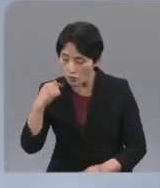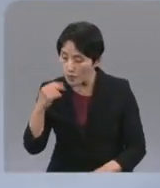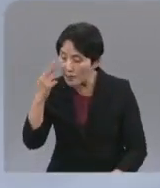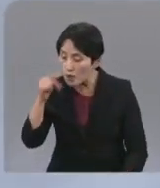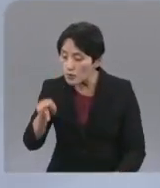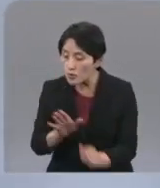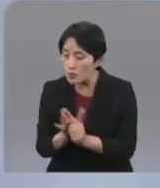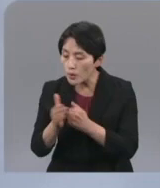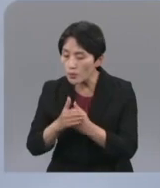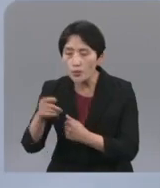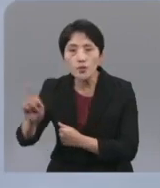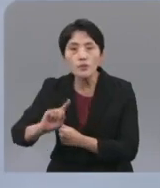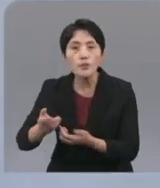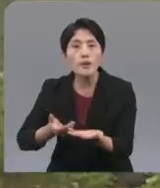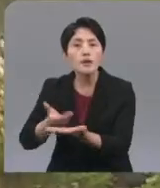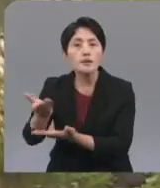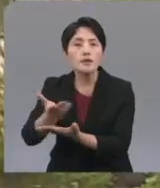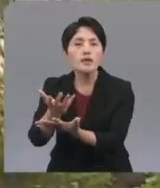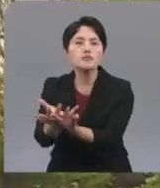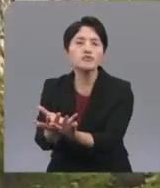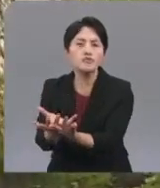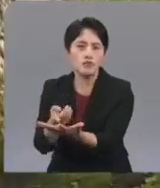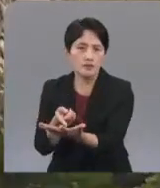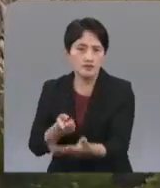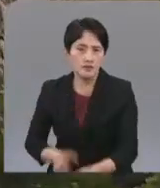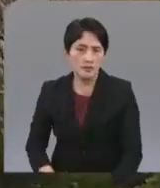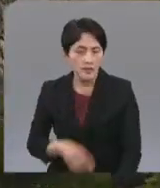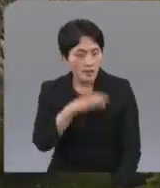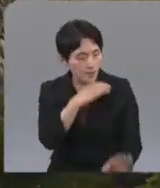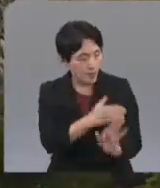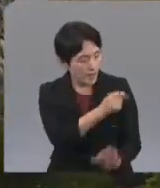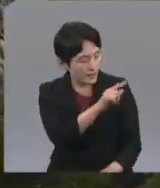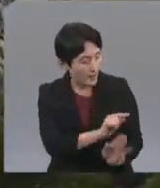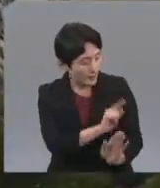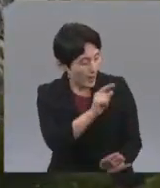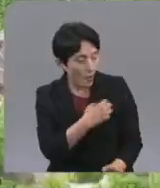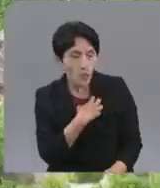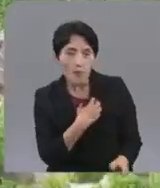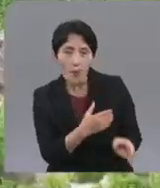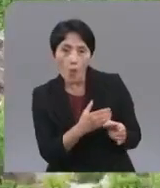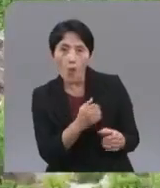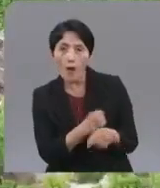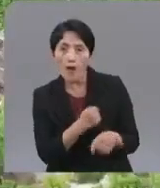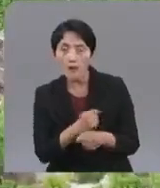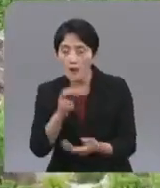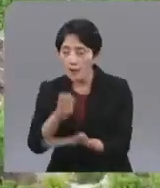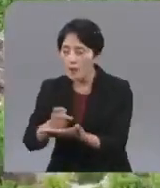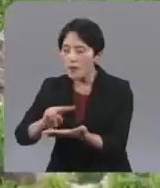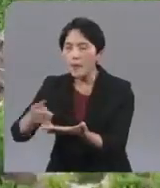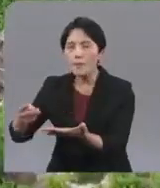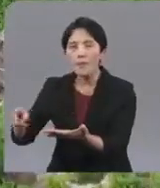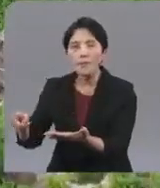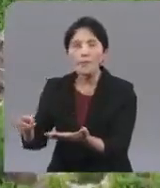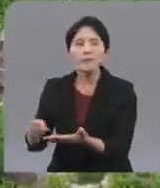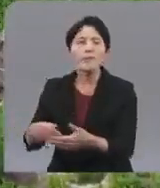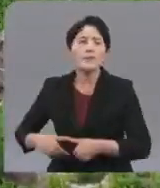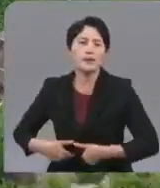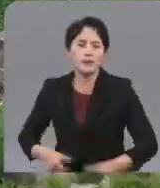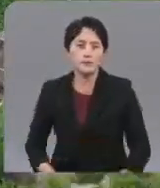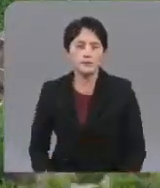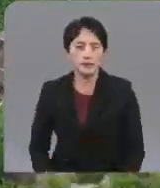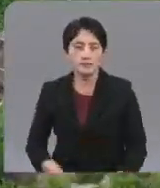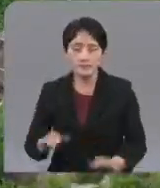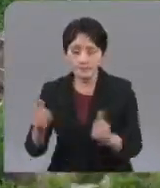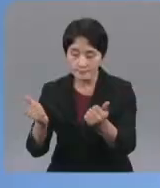عام 2013 وسط تهديدات كوريا الشماليه الصاروخيه والنوويه المتصاعده